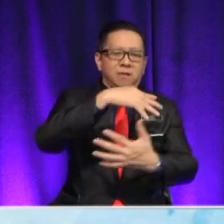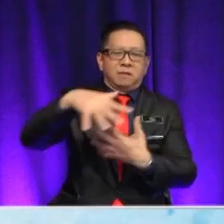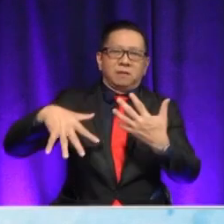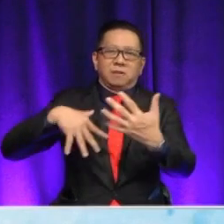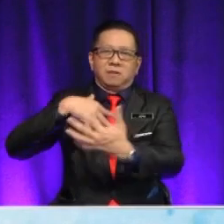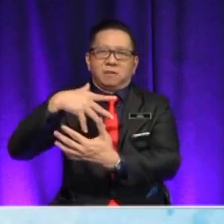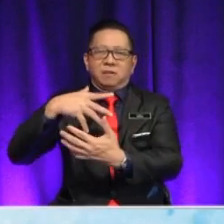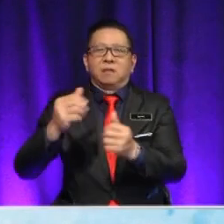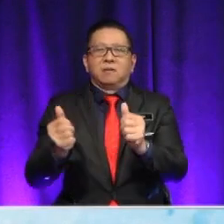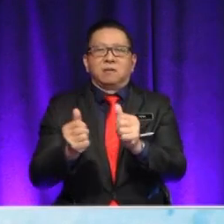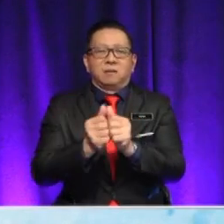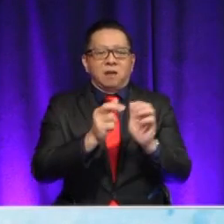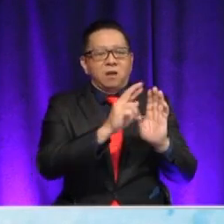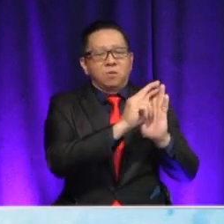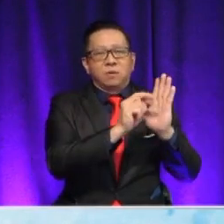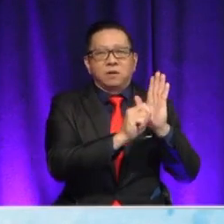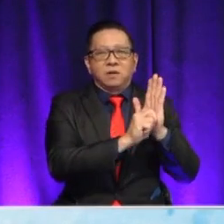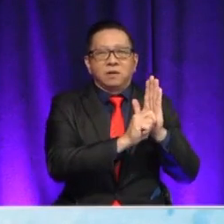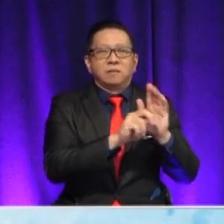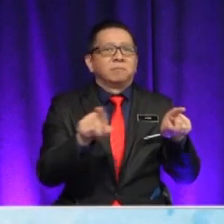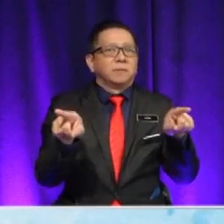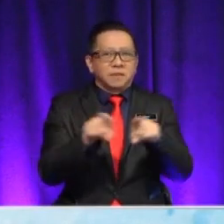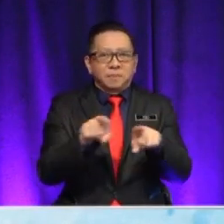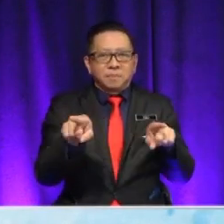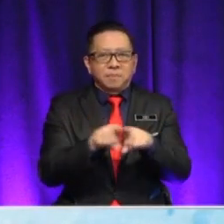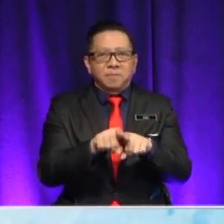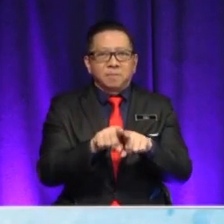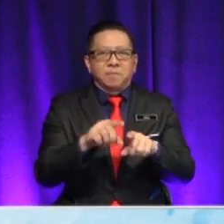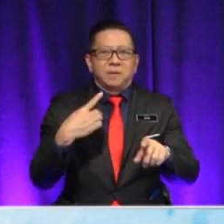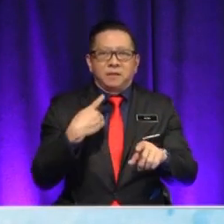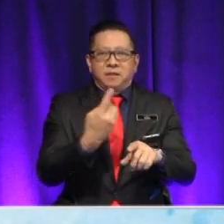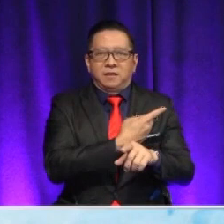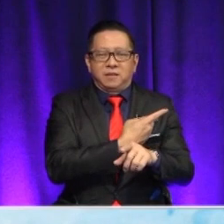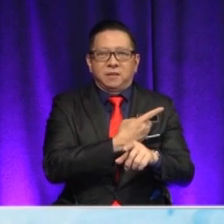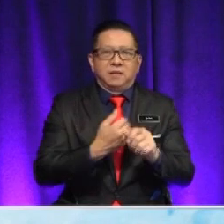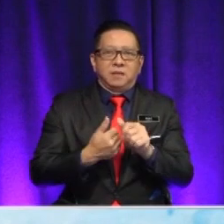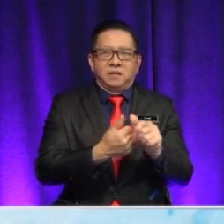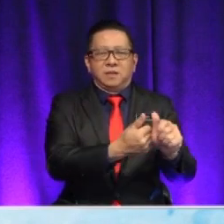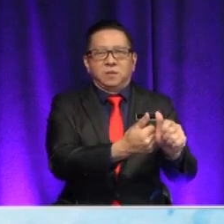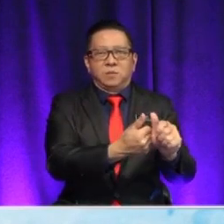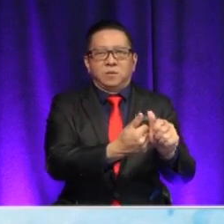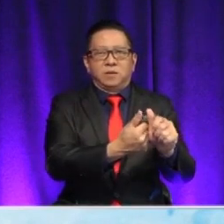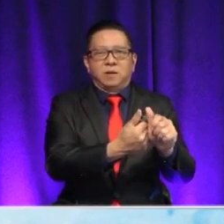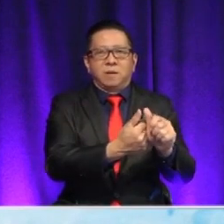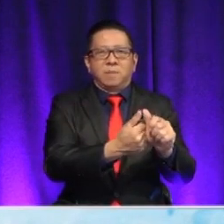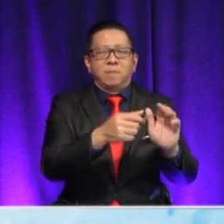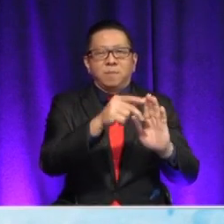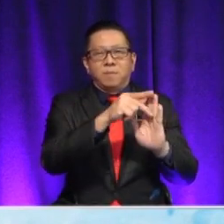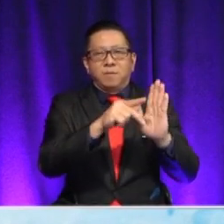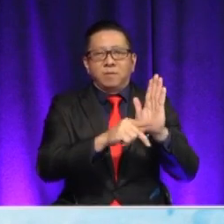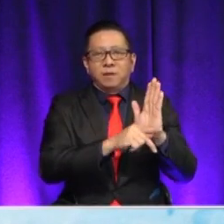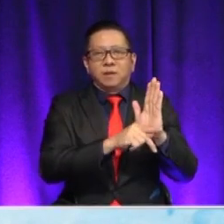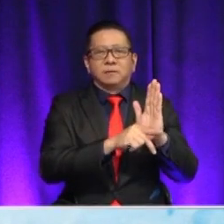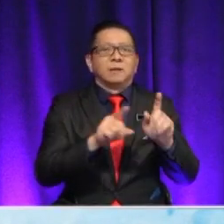sama. Oleh itu, kita dapat hidup bersama-sama dan melakukan setiap perkara tanpa prasangka. Kita juga